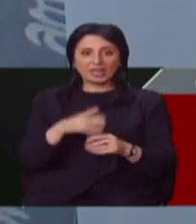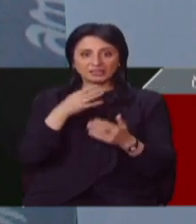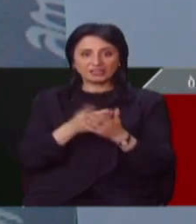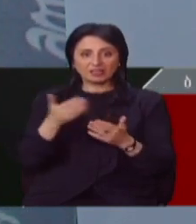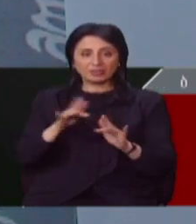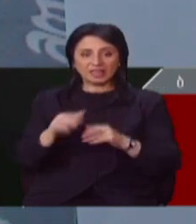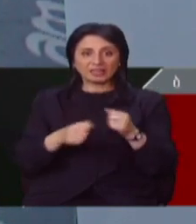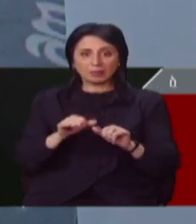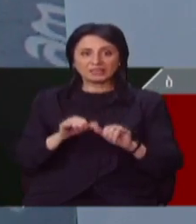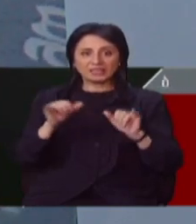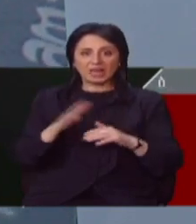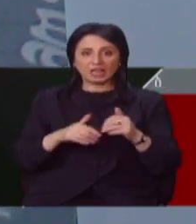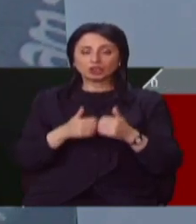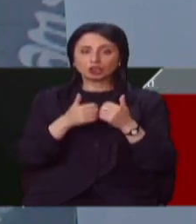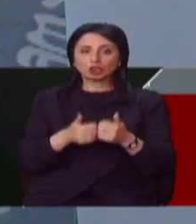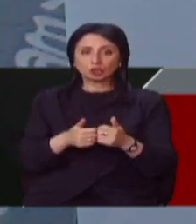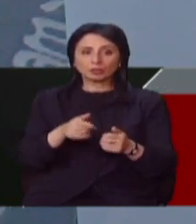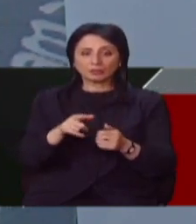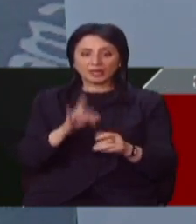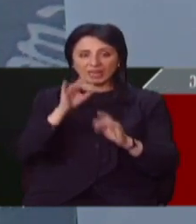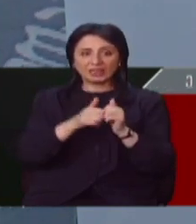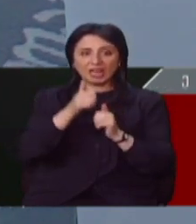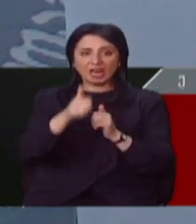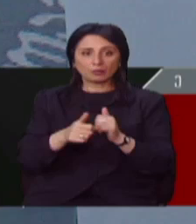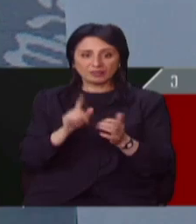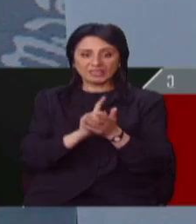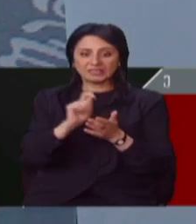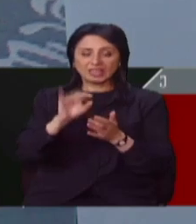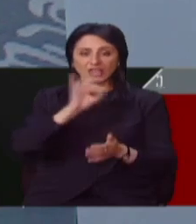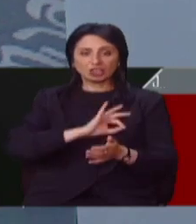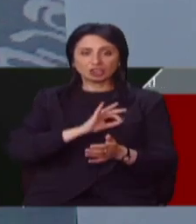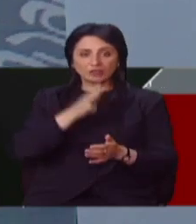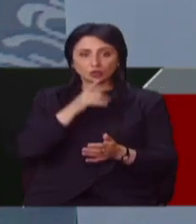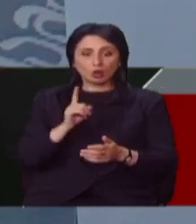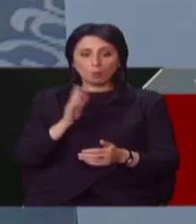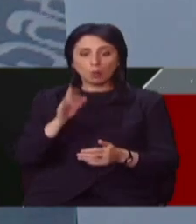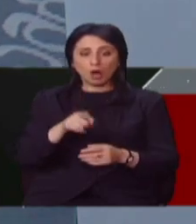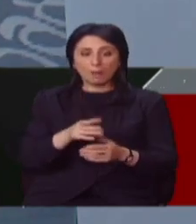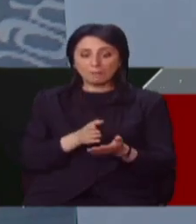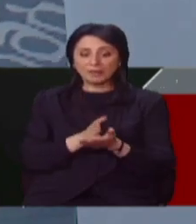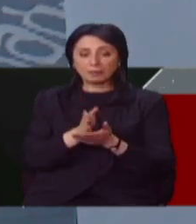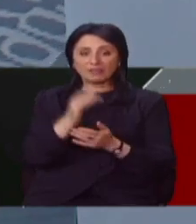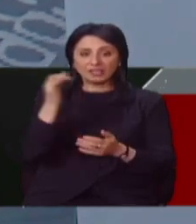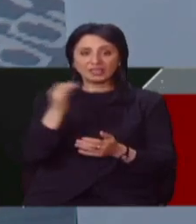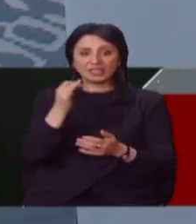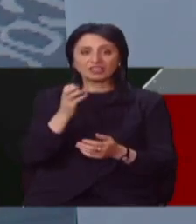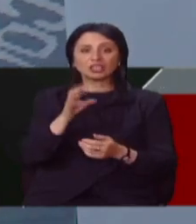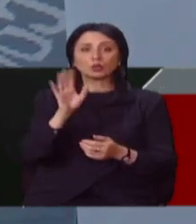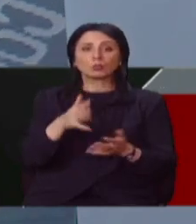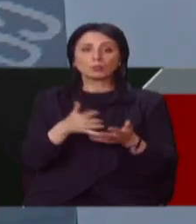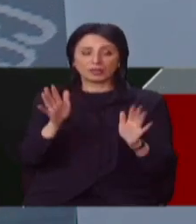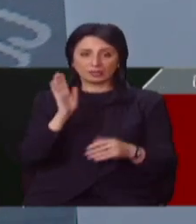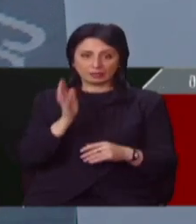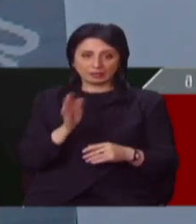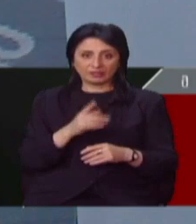mkhriv dasakmebis zrdas utsqobs khels. Sferoshi daanosebuli sagadasakhado shegavatebis fonze molodinia rom am mimrtulebi daintereseba kidev upro